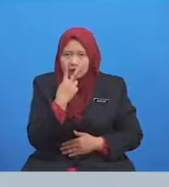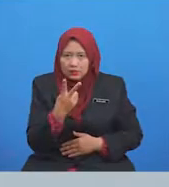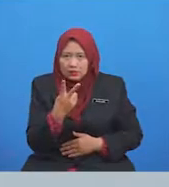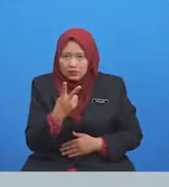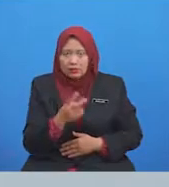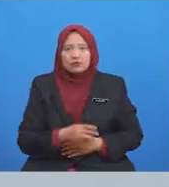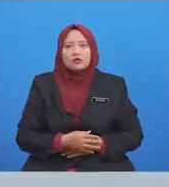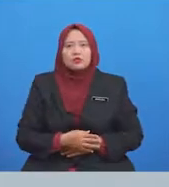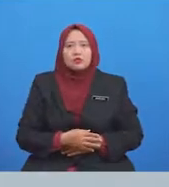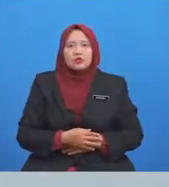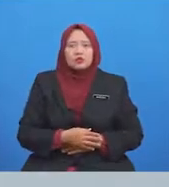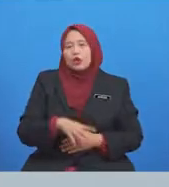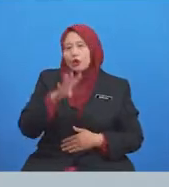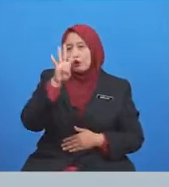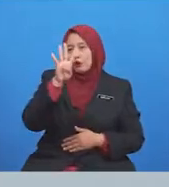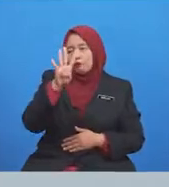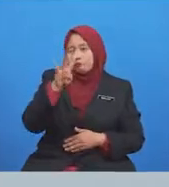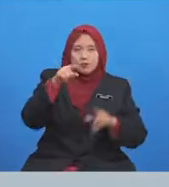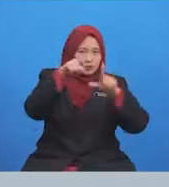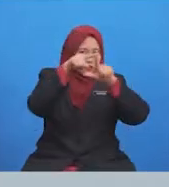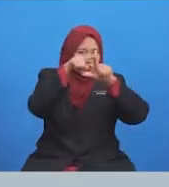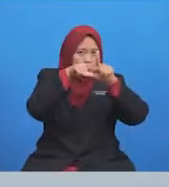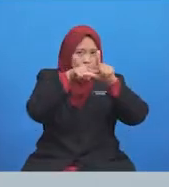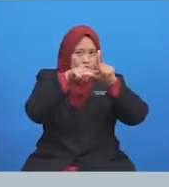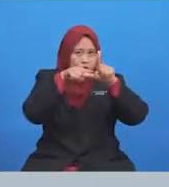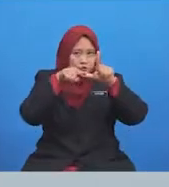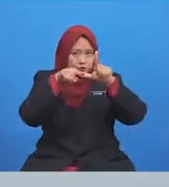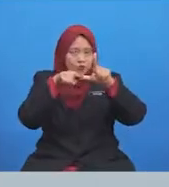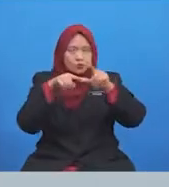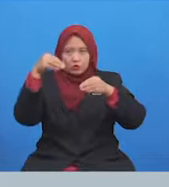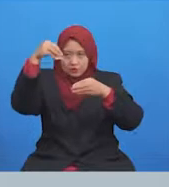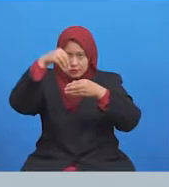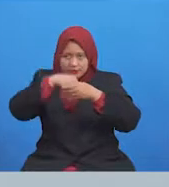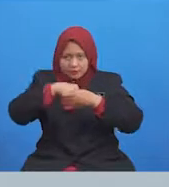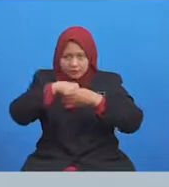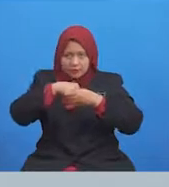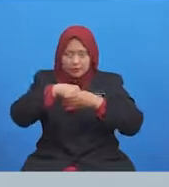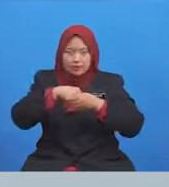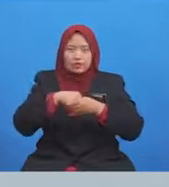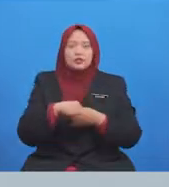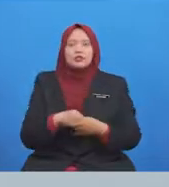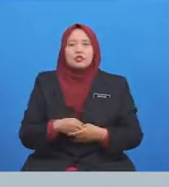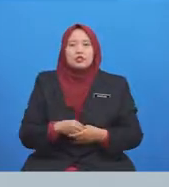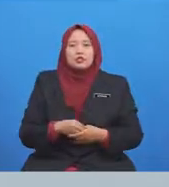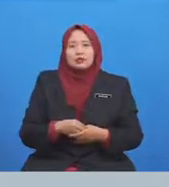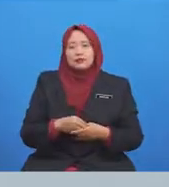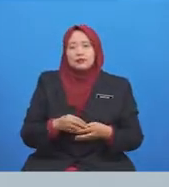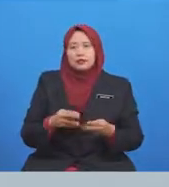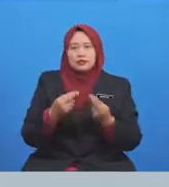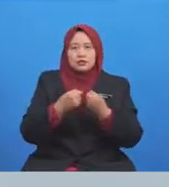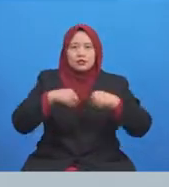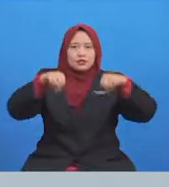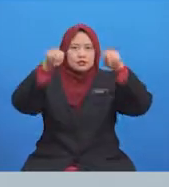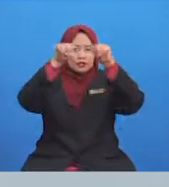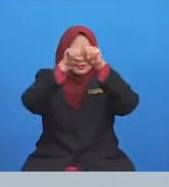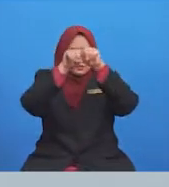bahawa empat sudut pedalaman bagi sisi empat tersebut dengan nilai sudutnya